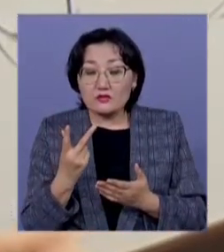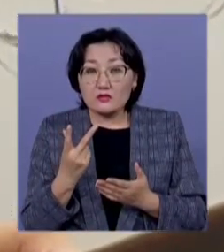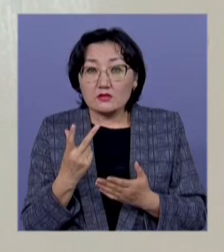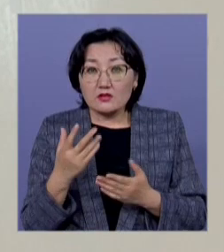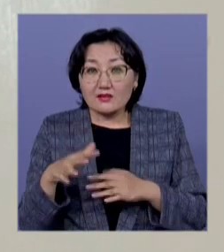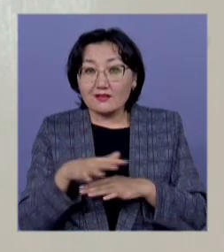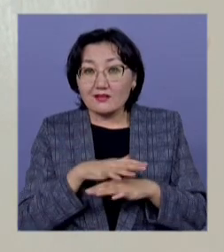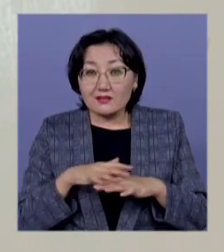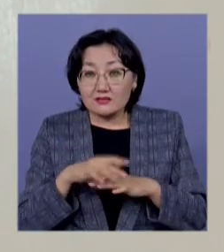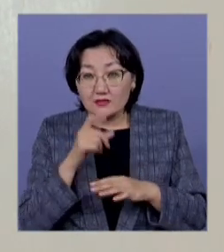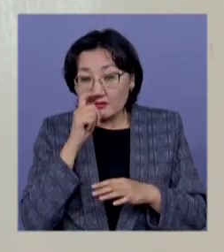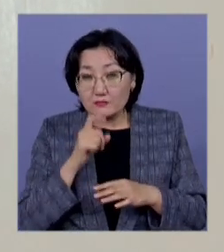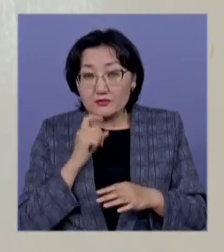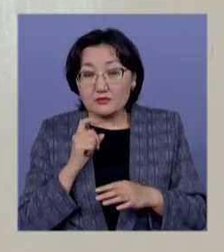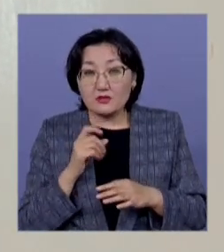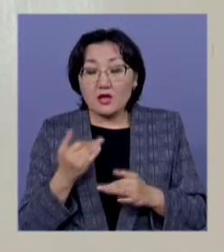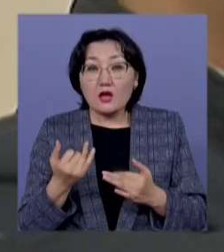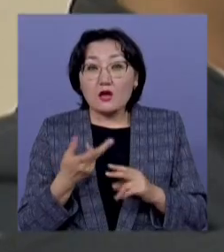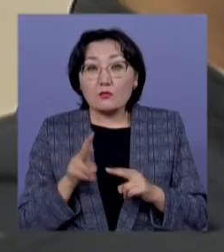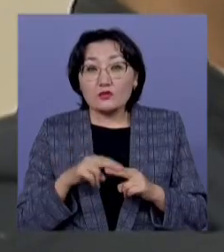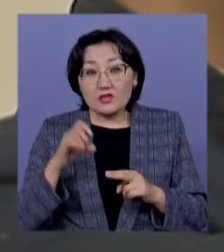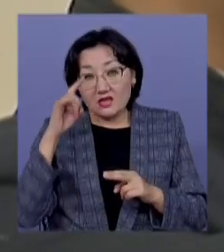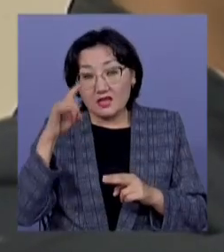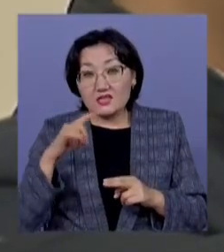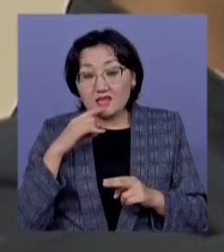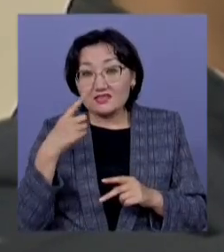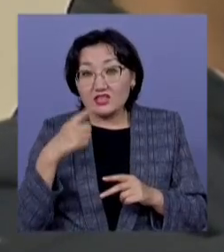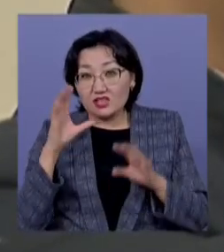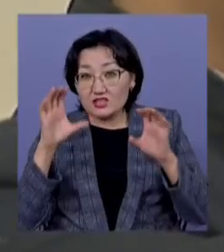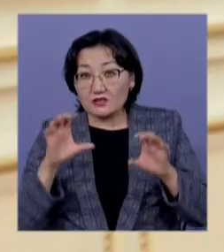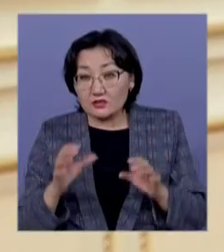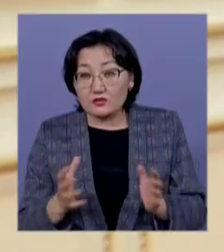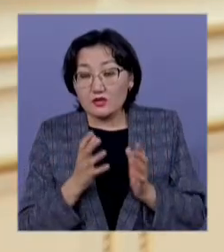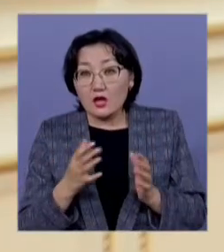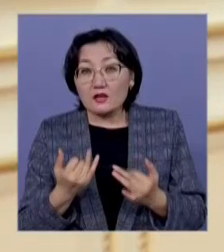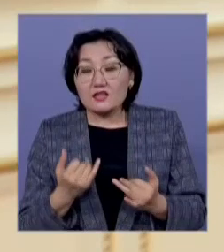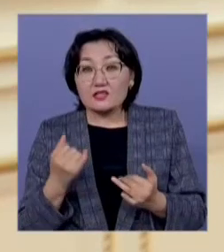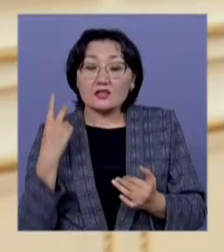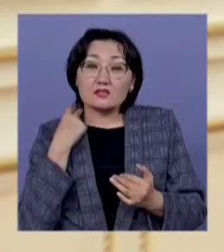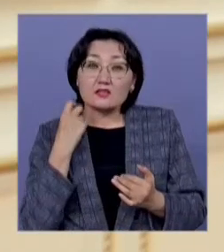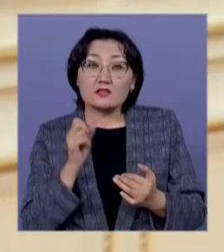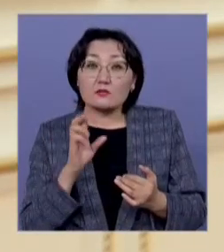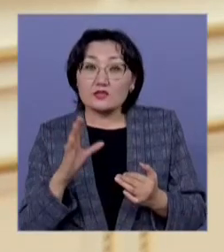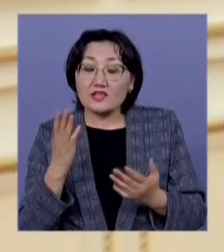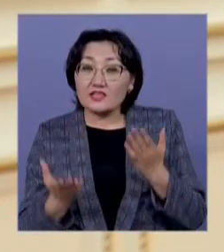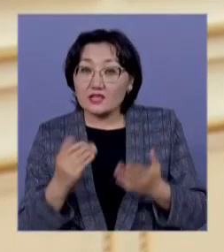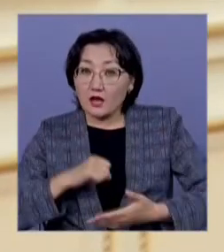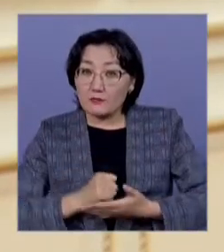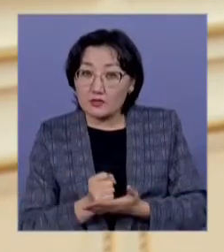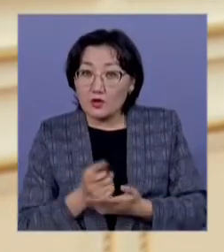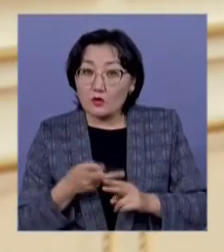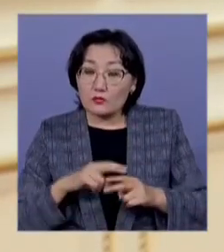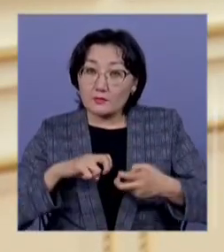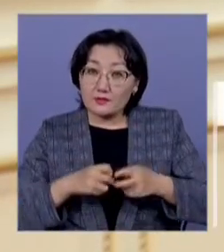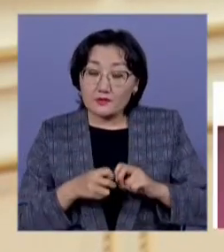халыққа сіңбей жатыр. Мына тіліміздің заңдылығын сақтамағандықтан. Бүгінгі мынау әліпби иншалла қабылданып кететін болса, сол